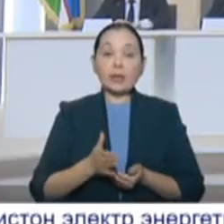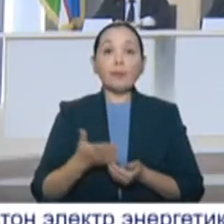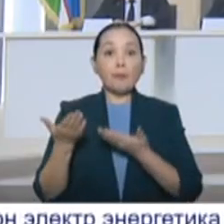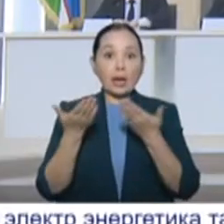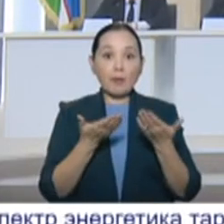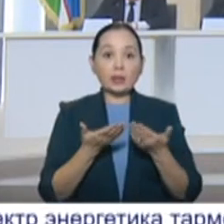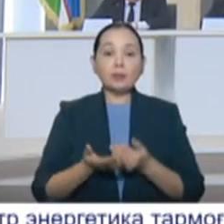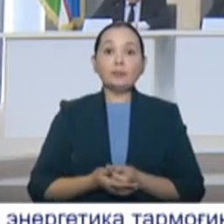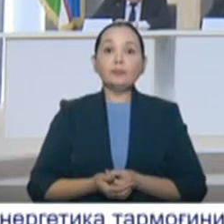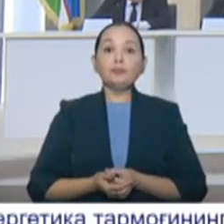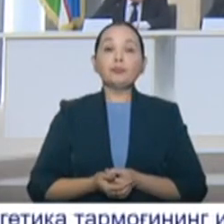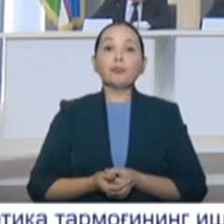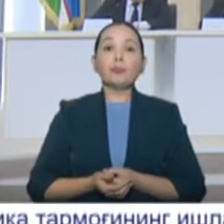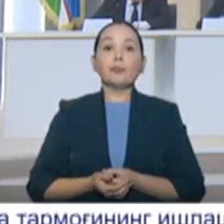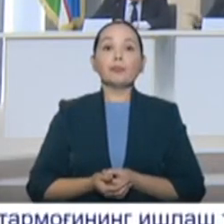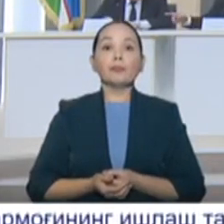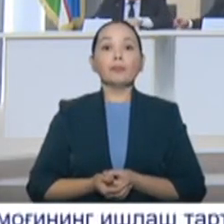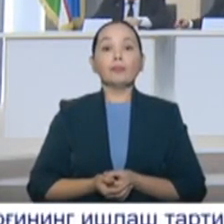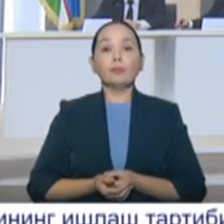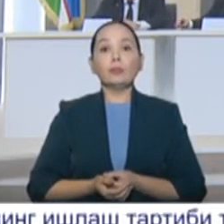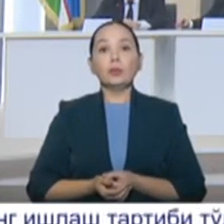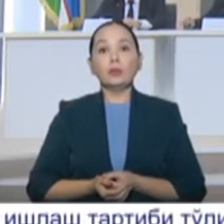aka. Mikrofonni yoqib olsangiz, marhamat.